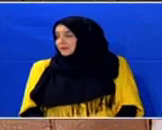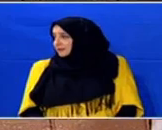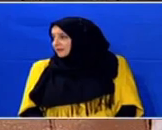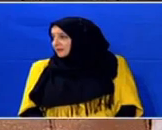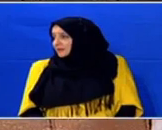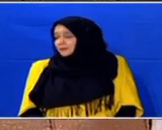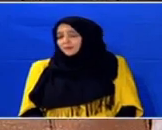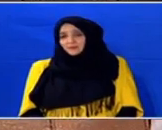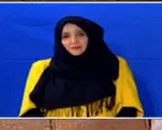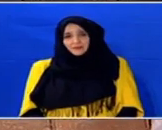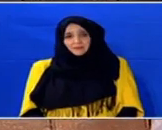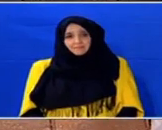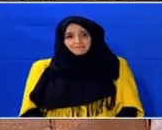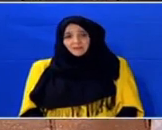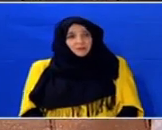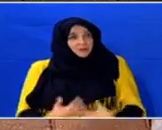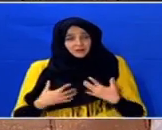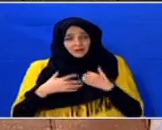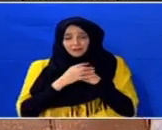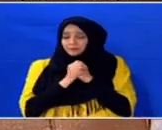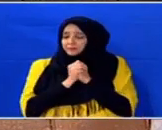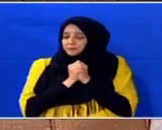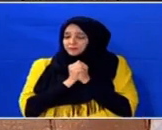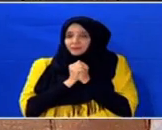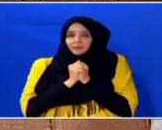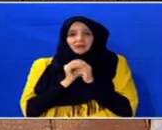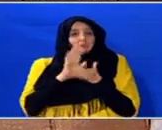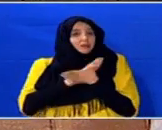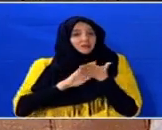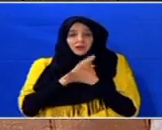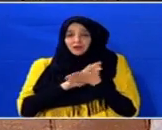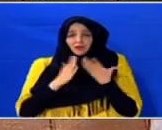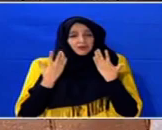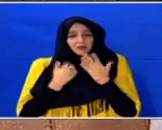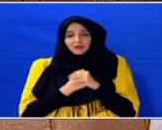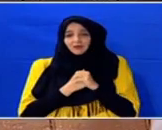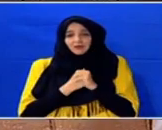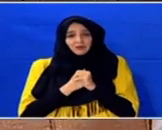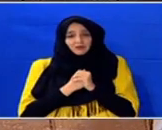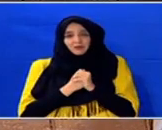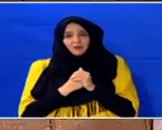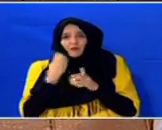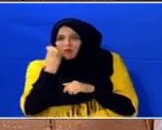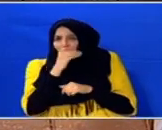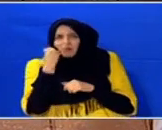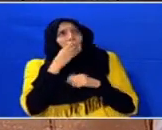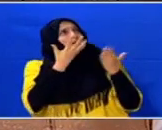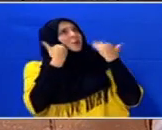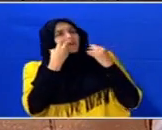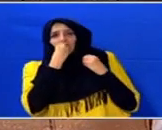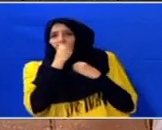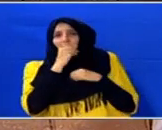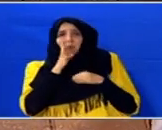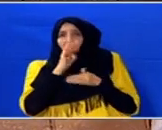كل متهم بريء حتى تثبت إدانته. ومن القواعد